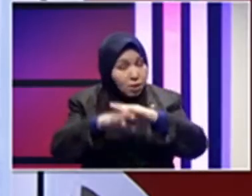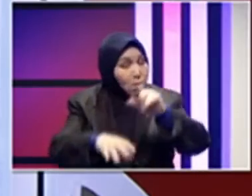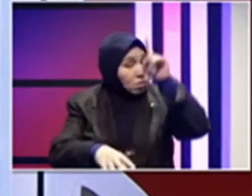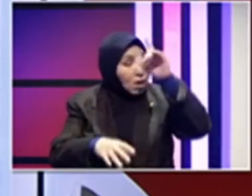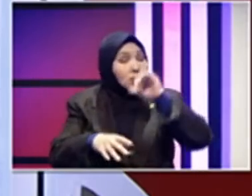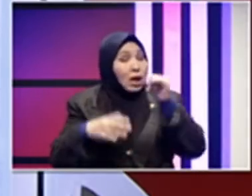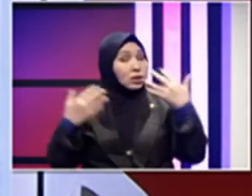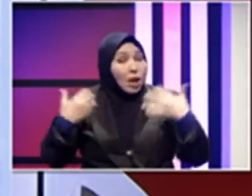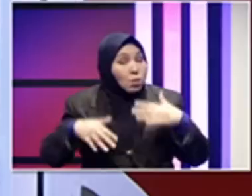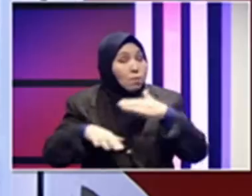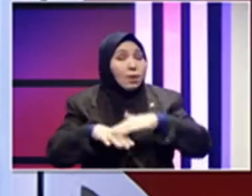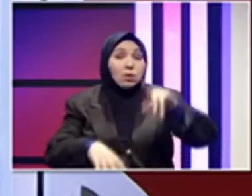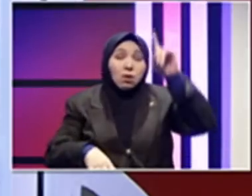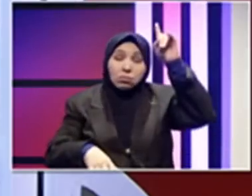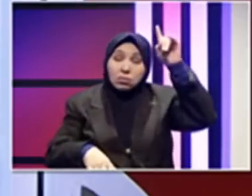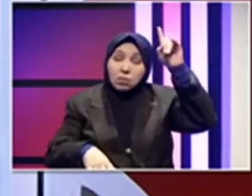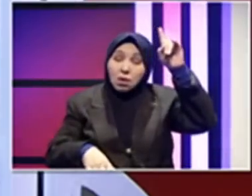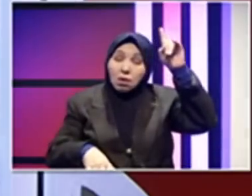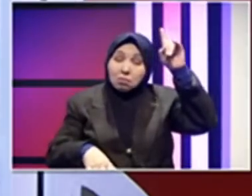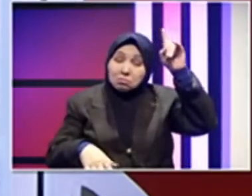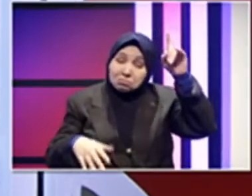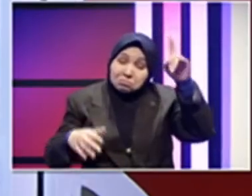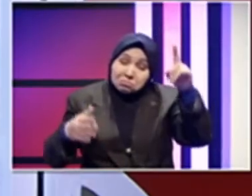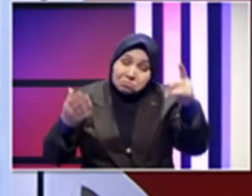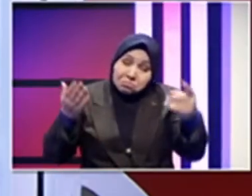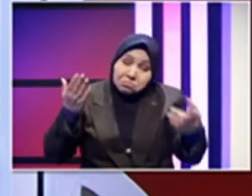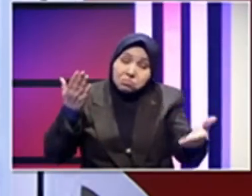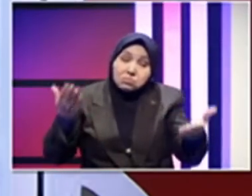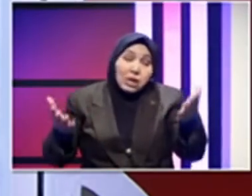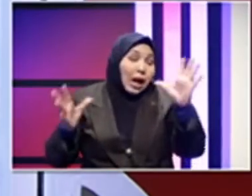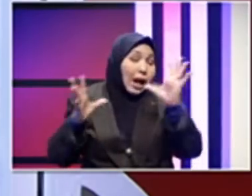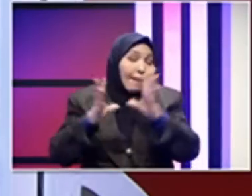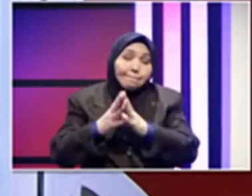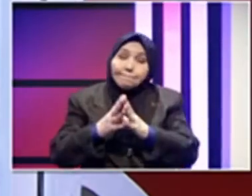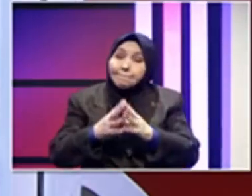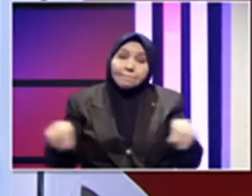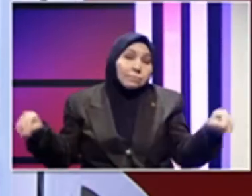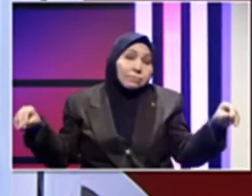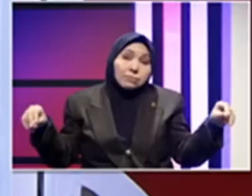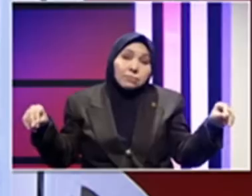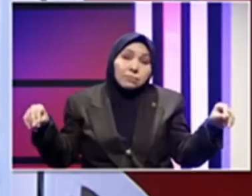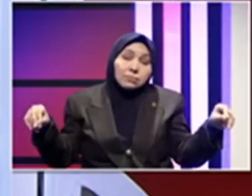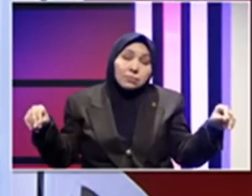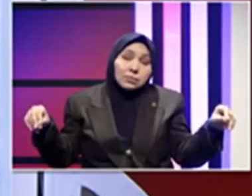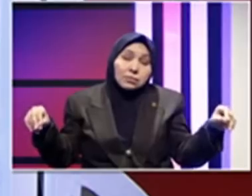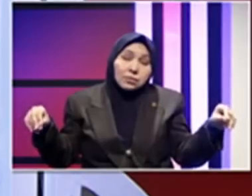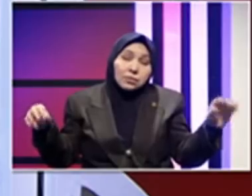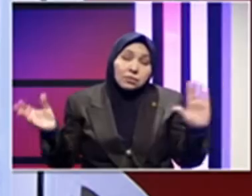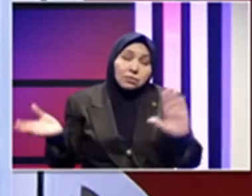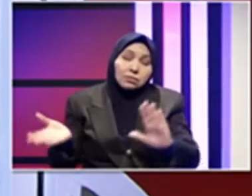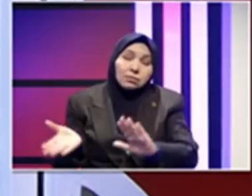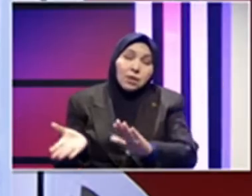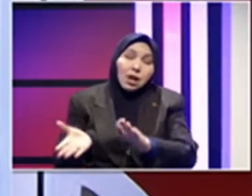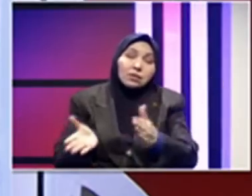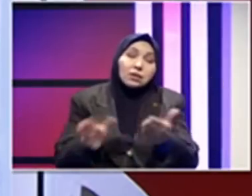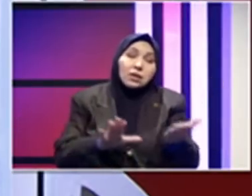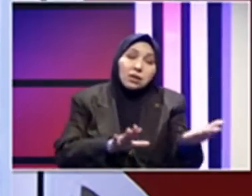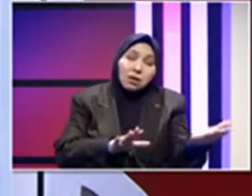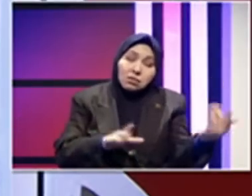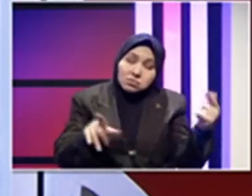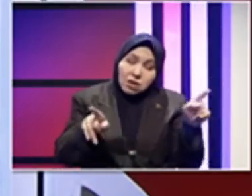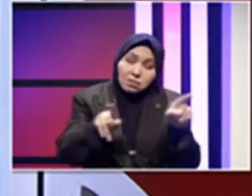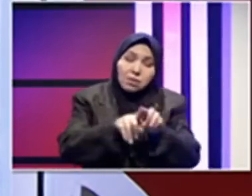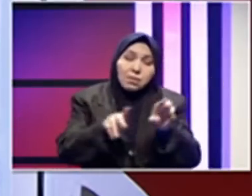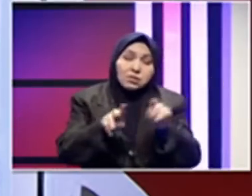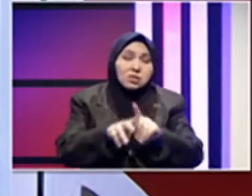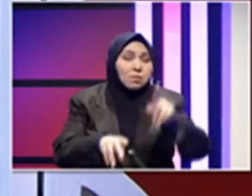takut kepada Allah, silap-silap memang dia habis. Masya-Allah. Habis, ya. Dia akan dimatikan seperti mana Allah nyatakan ambuat sebentar